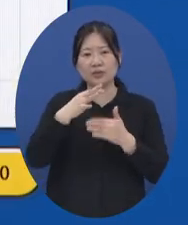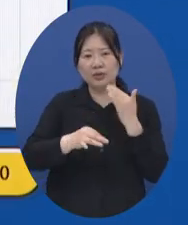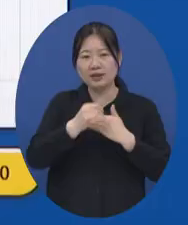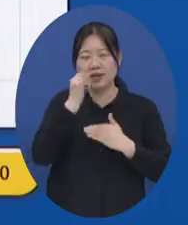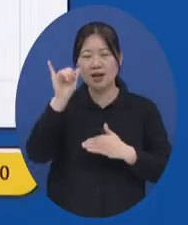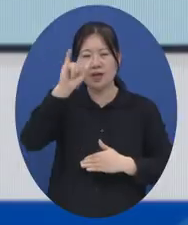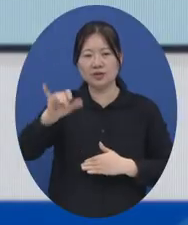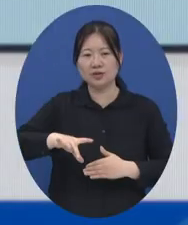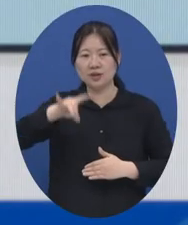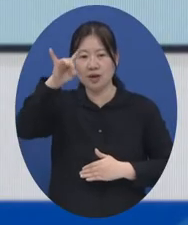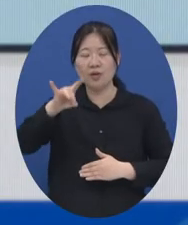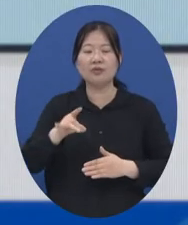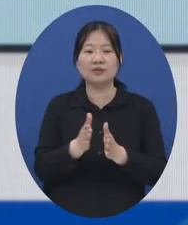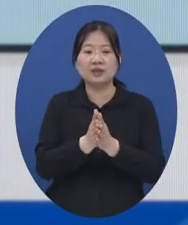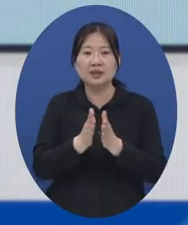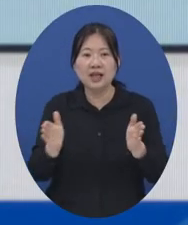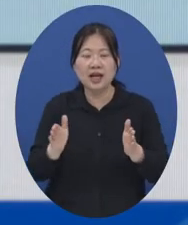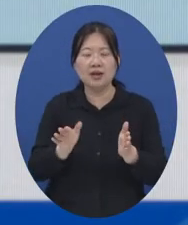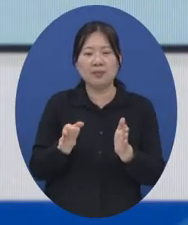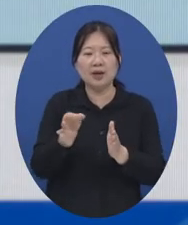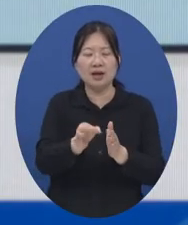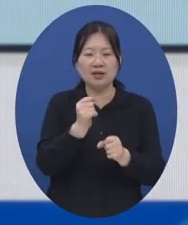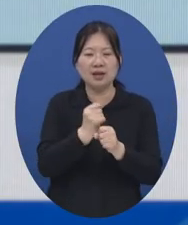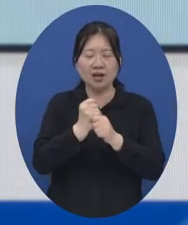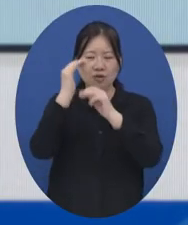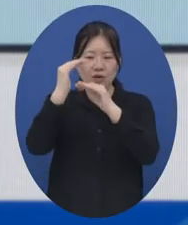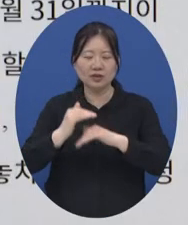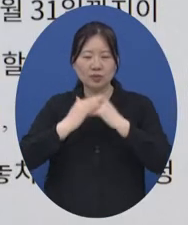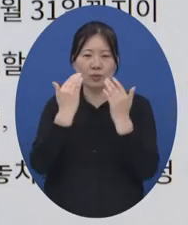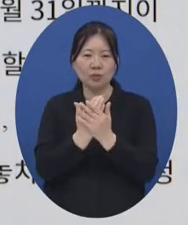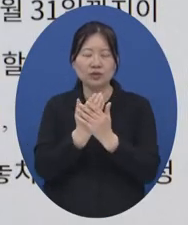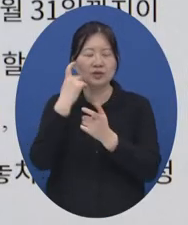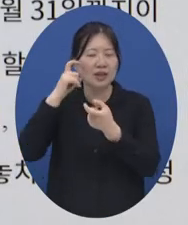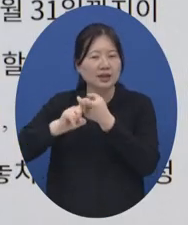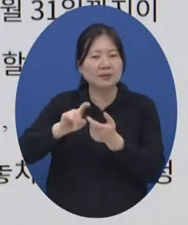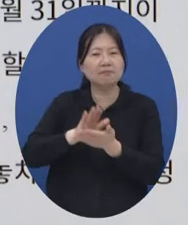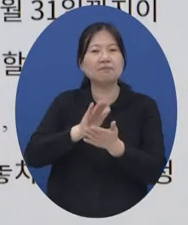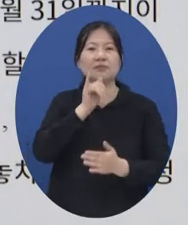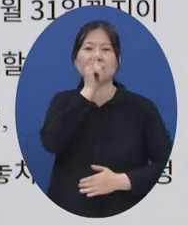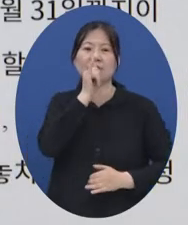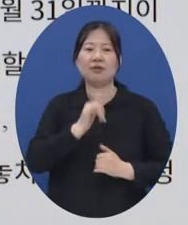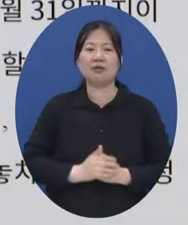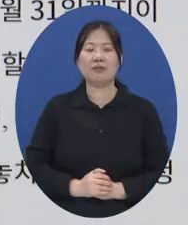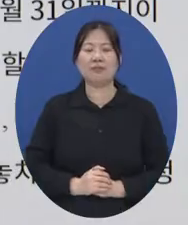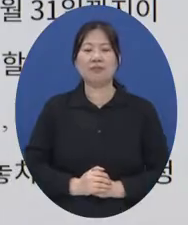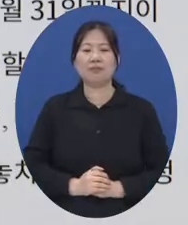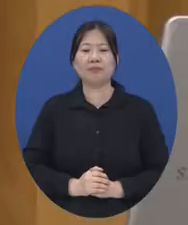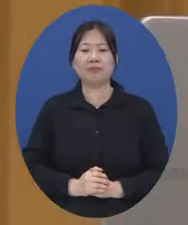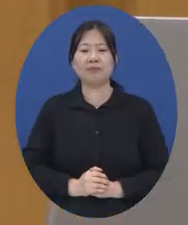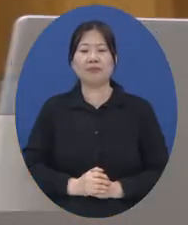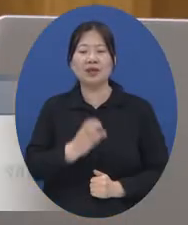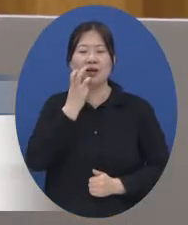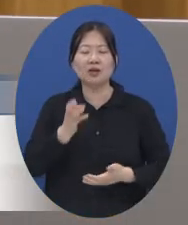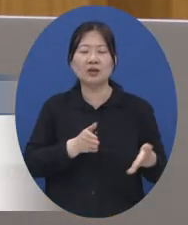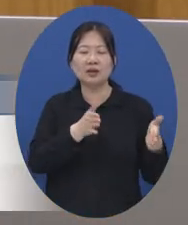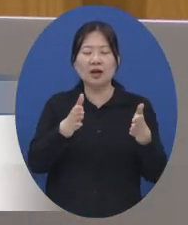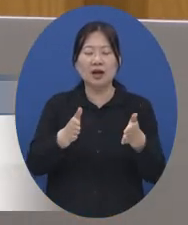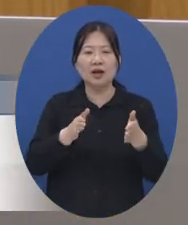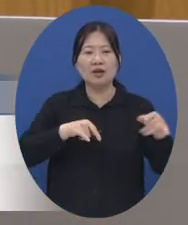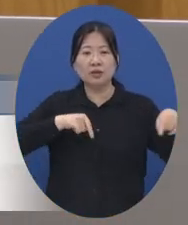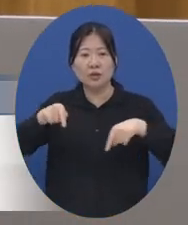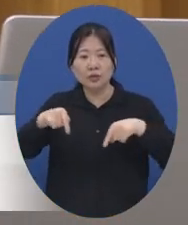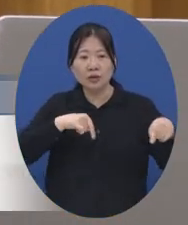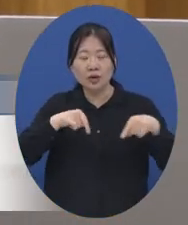사례로 개발 과정부터 지급 방식과 성과 이르기까지 뜨거운 관심을 모았습니다. 디지털 경기